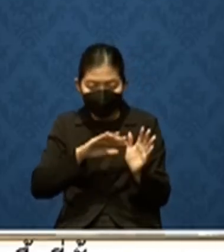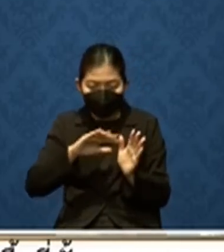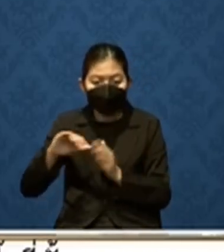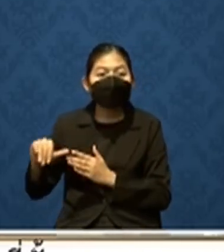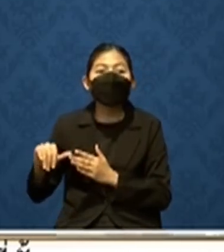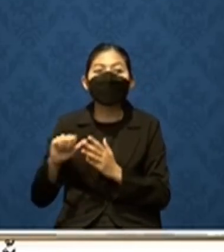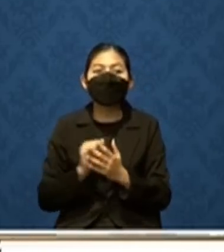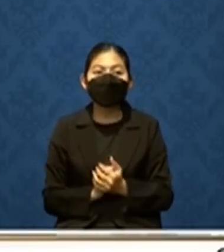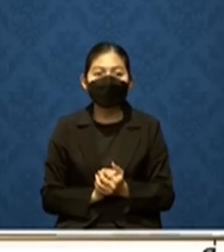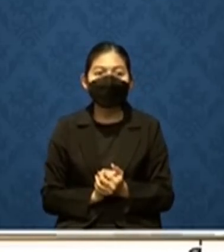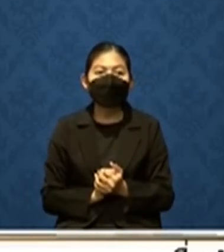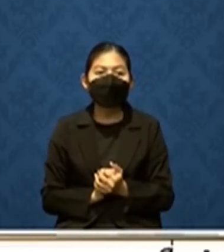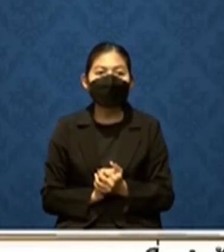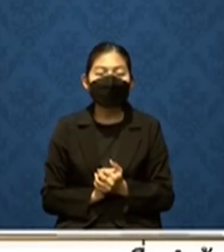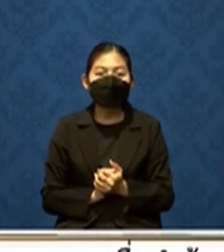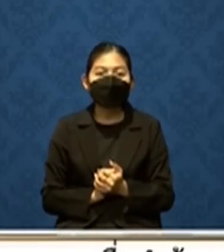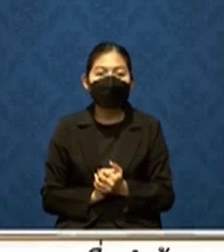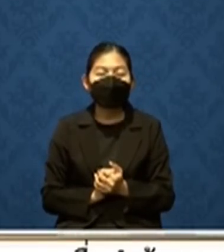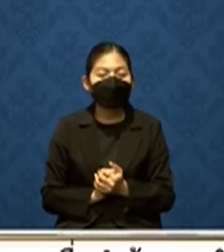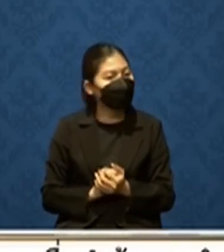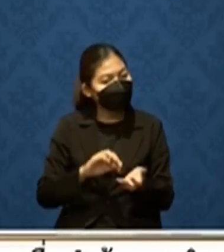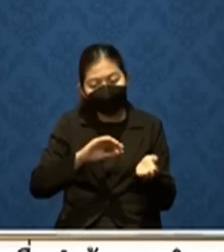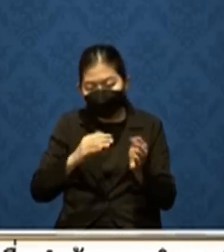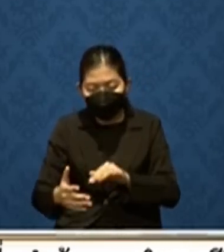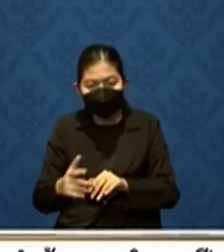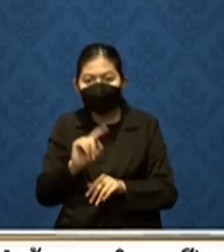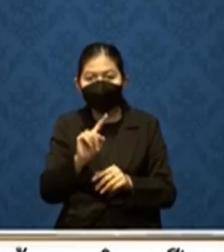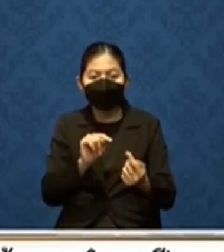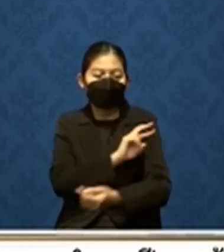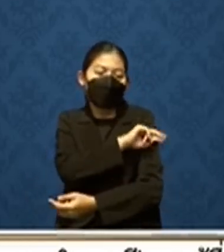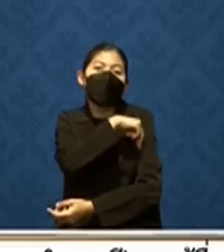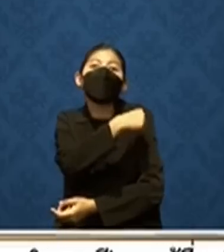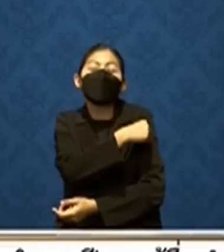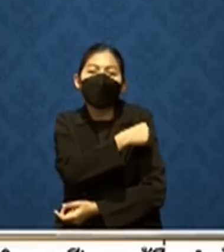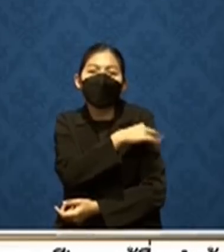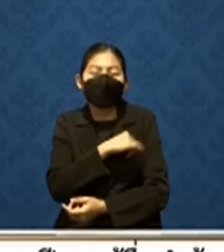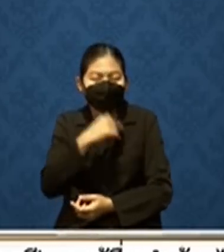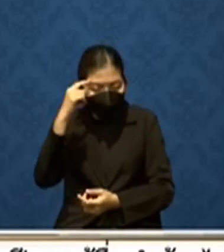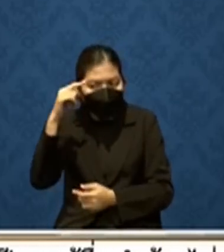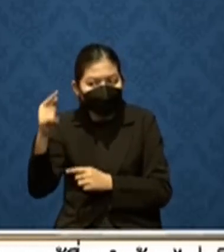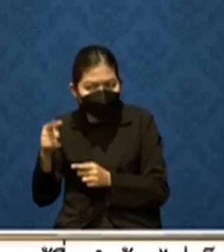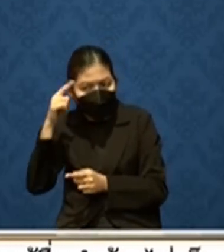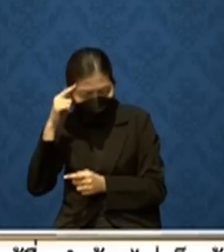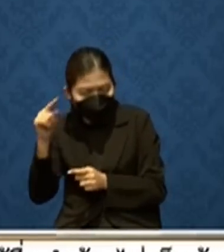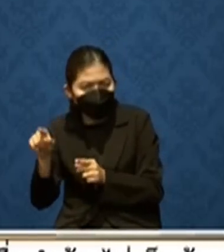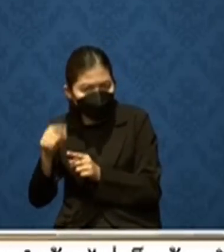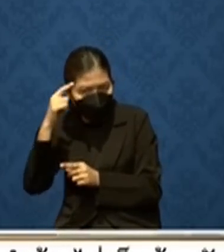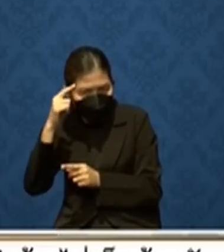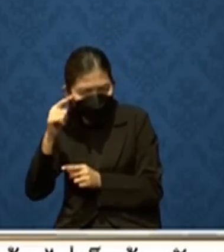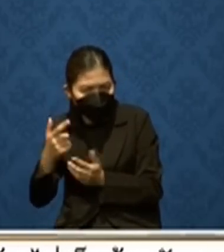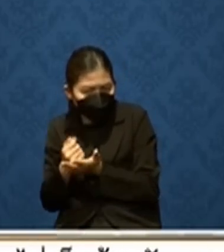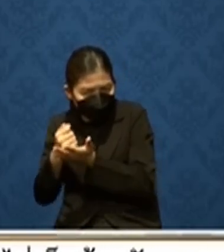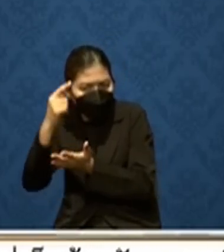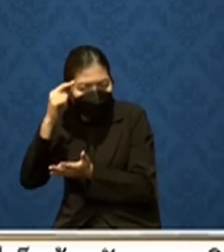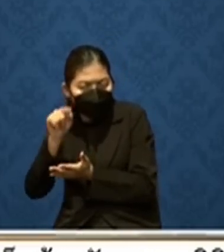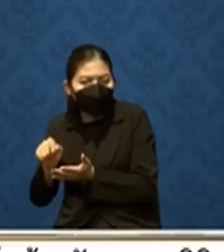ครับนี่เป็นความพังพินาศด้านสาสุขเรื่องนี้รู้เห็นเป็นใจกันอยู่มีการ